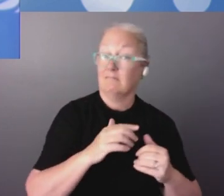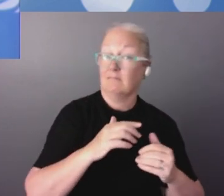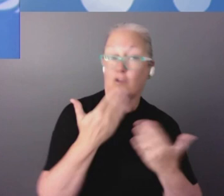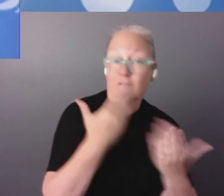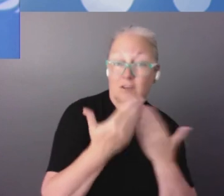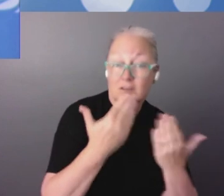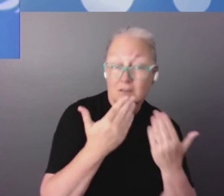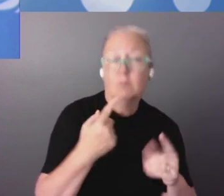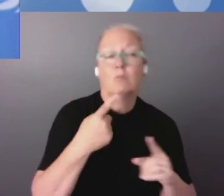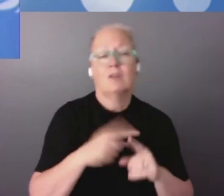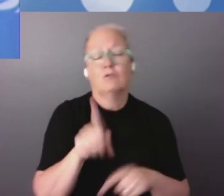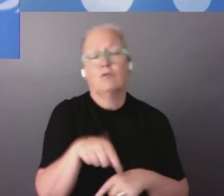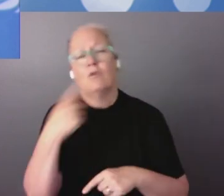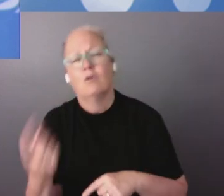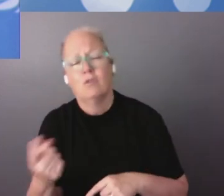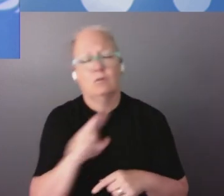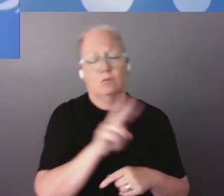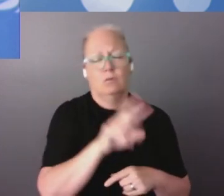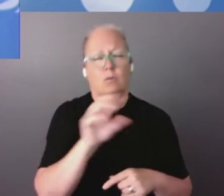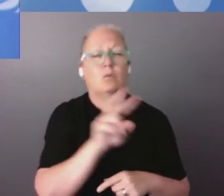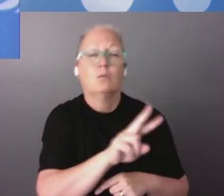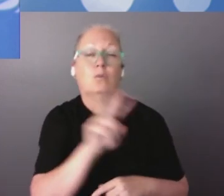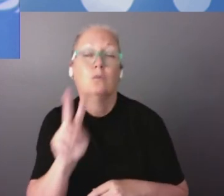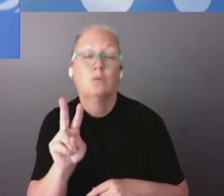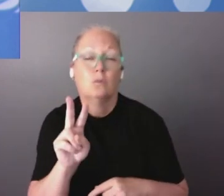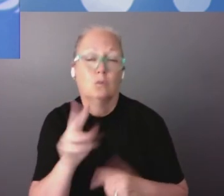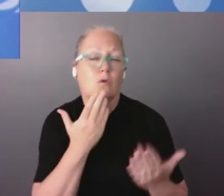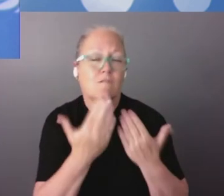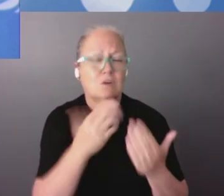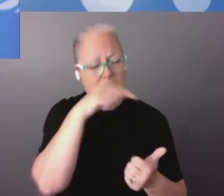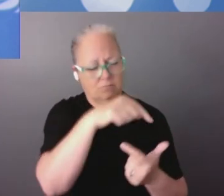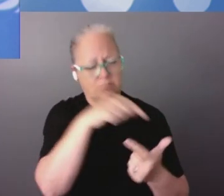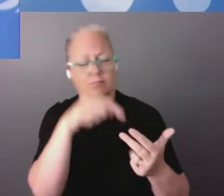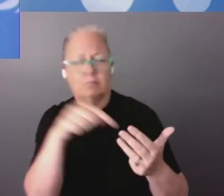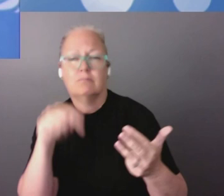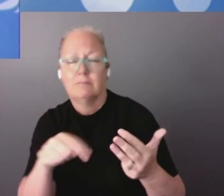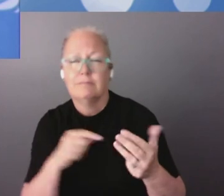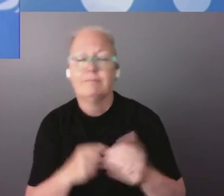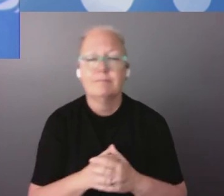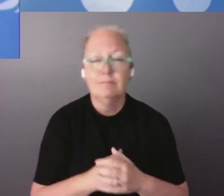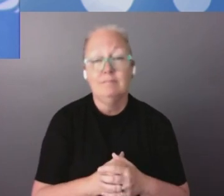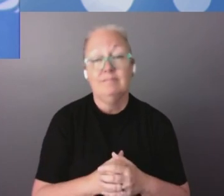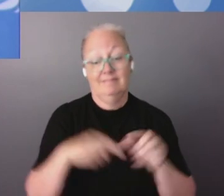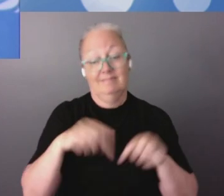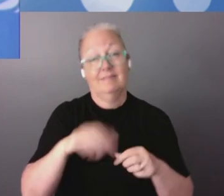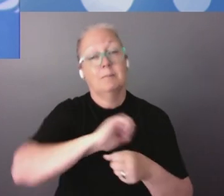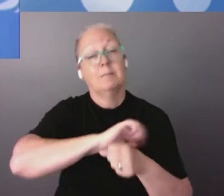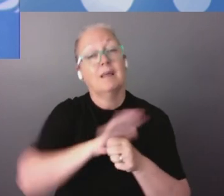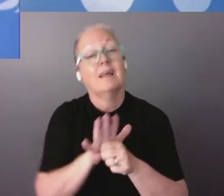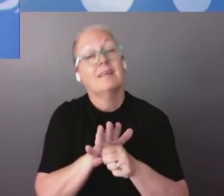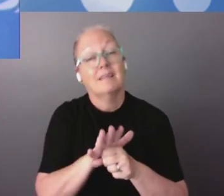конференции, которая будет там проходить. В этой конференции будут принимать участие также представители Международной